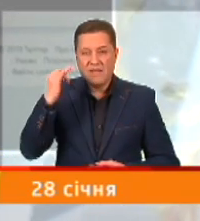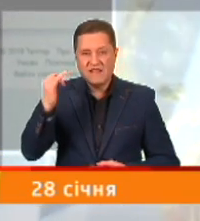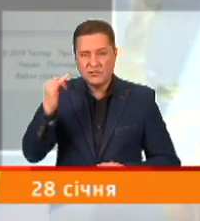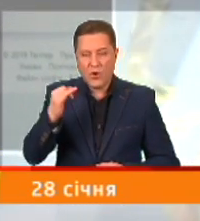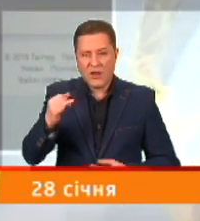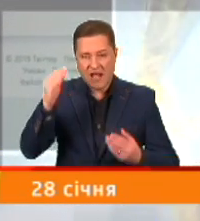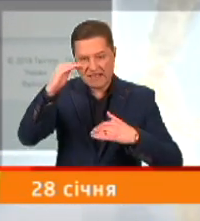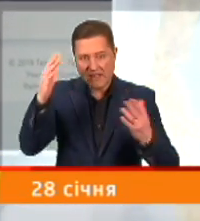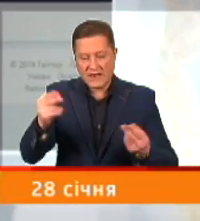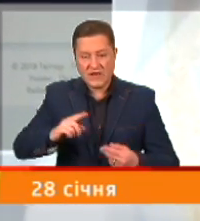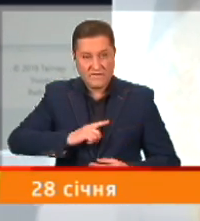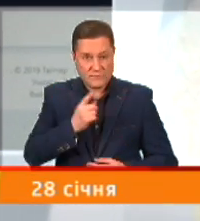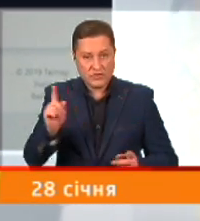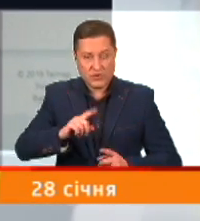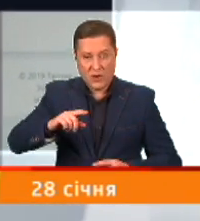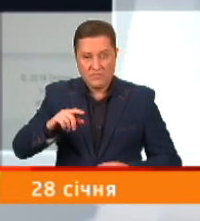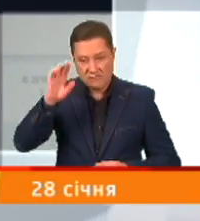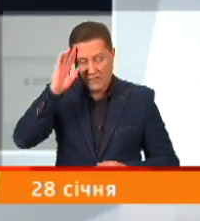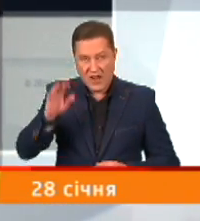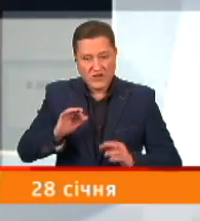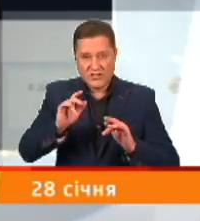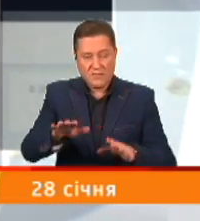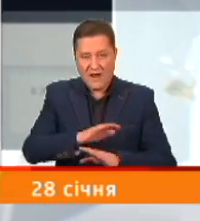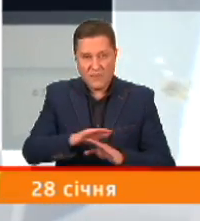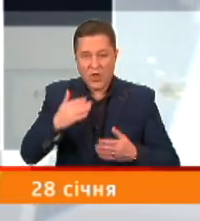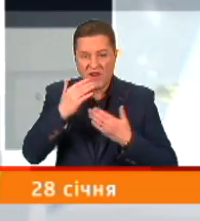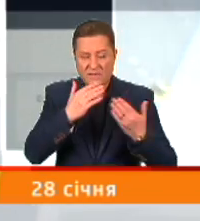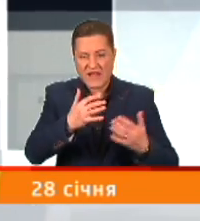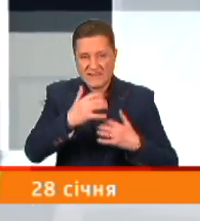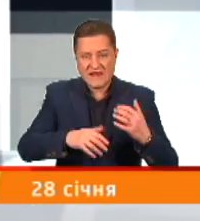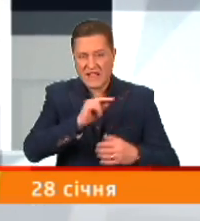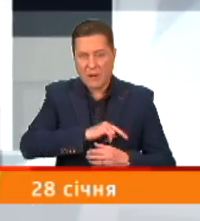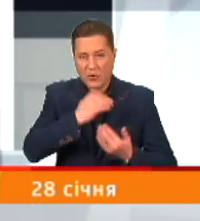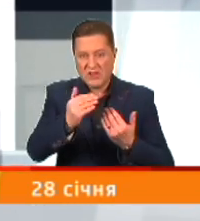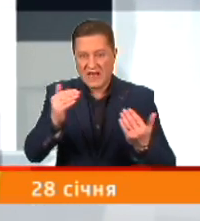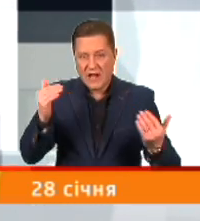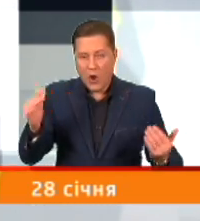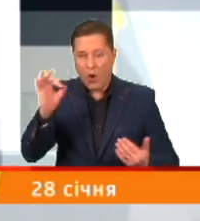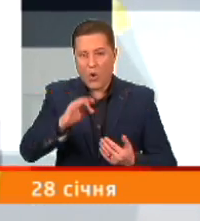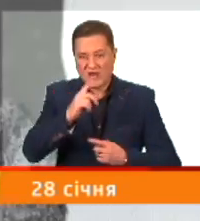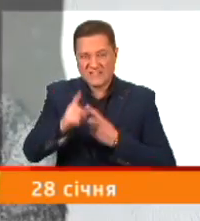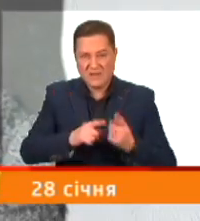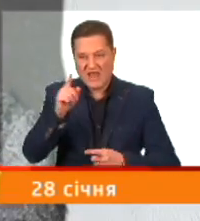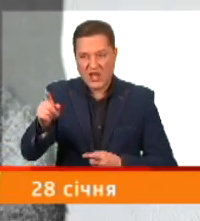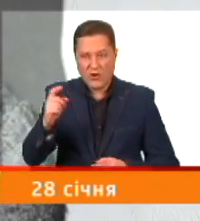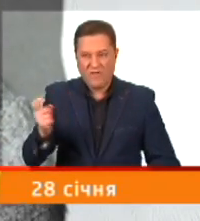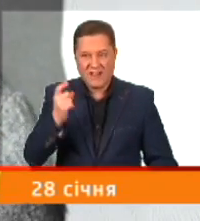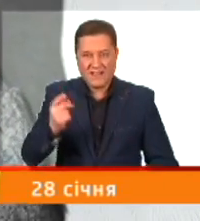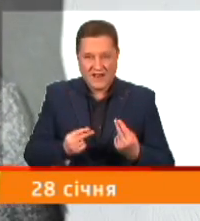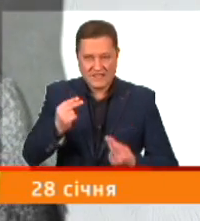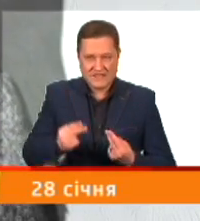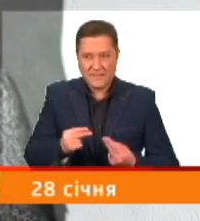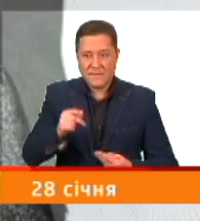«Крым» возмущает тем, что товарищ не провел референдум среди работников Третьяковки о смене ее владельца.